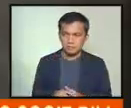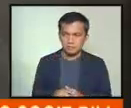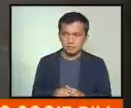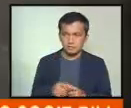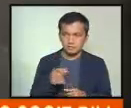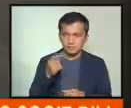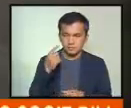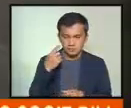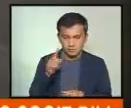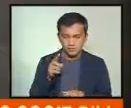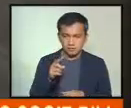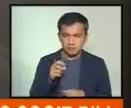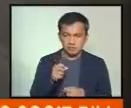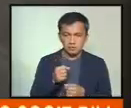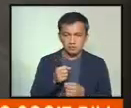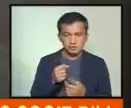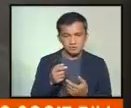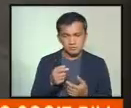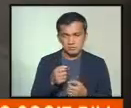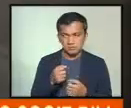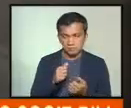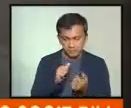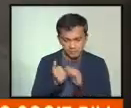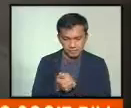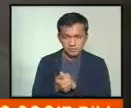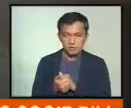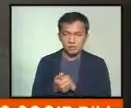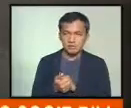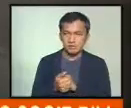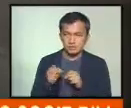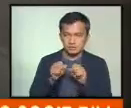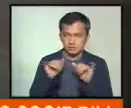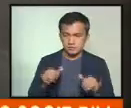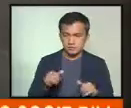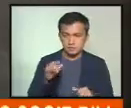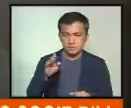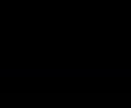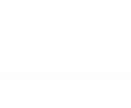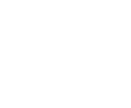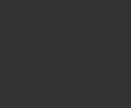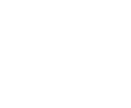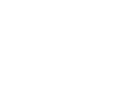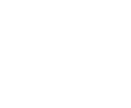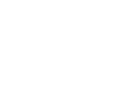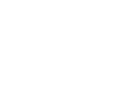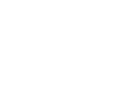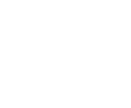para somehow ay mabago ang sistema sa Bureau of Customs.